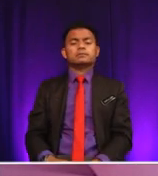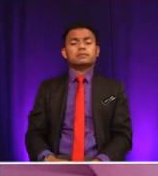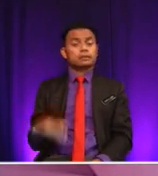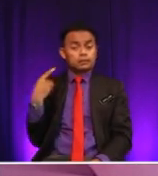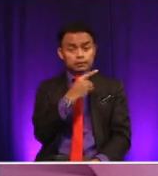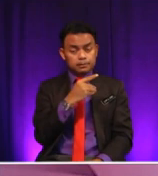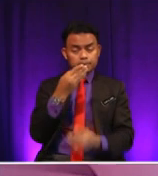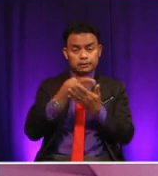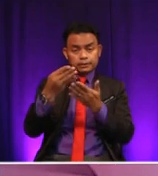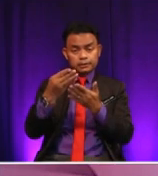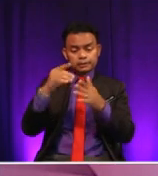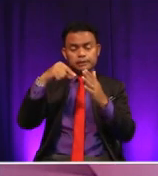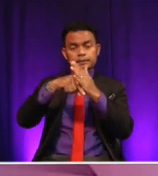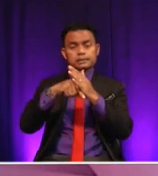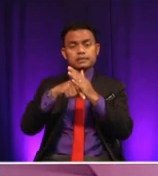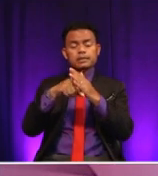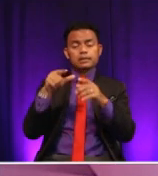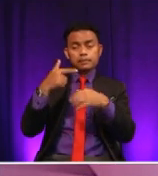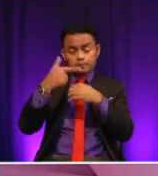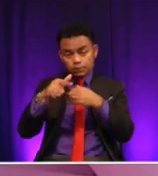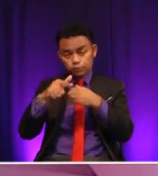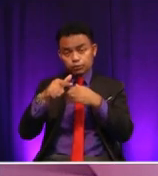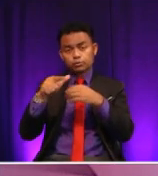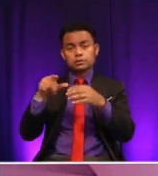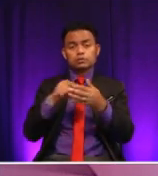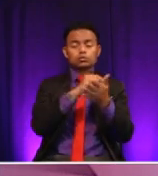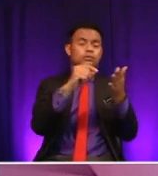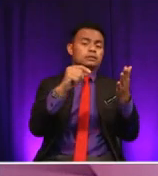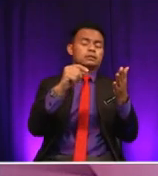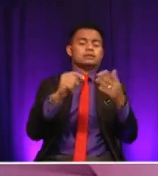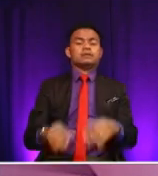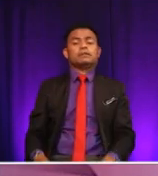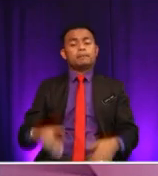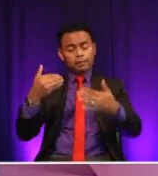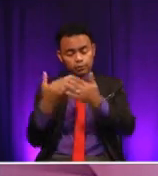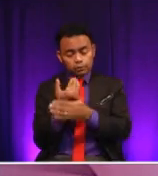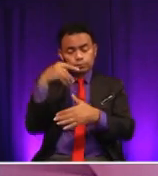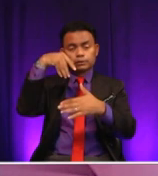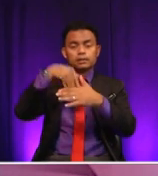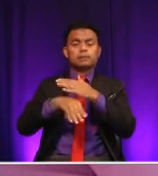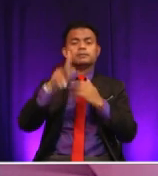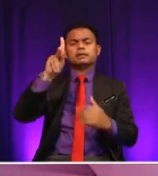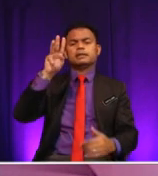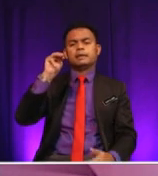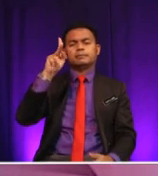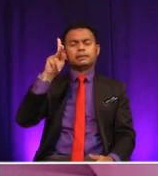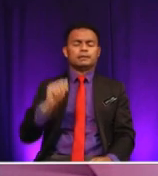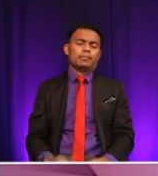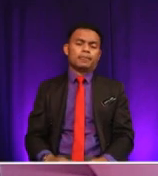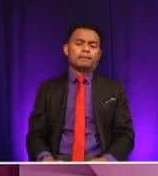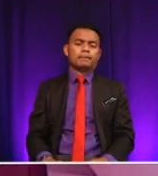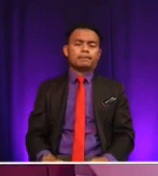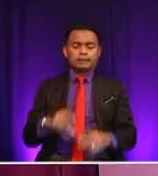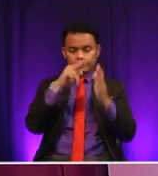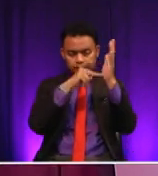menyatakan uraiannya nah ini merupakan elemen yang baru dalam kmk tentang kritikan dan